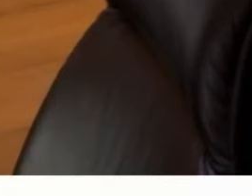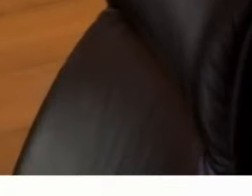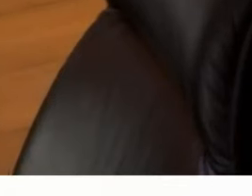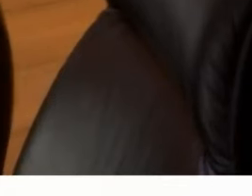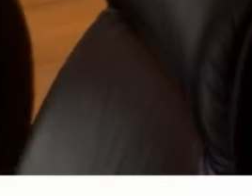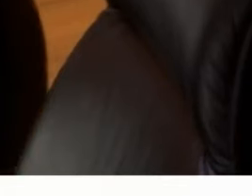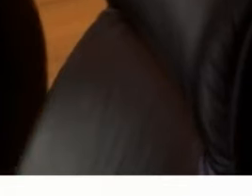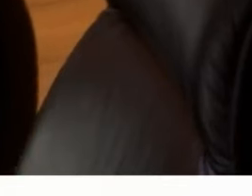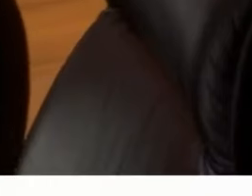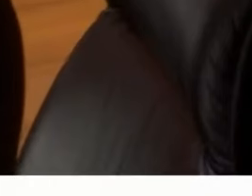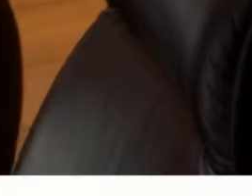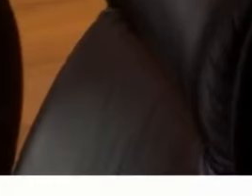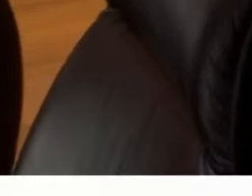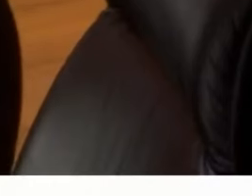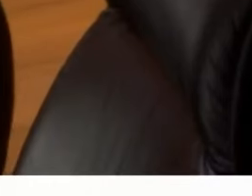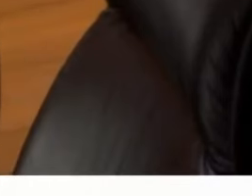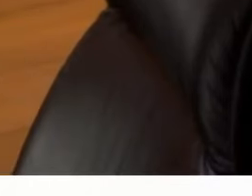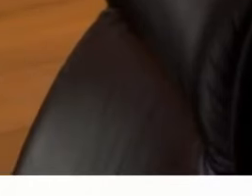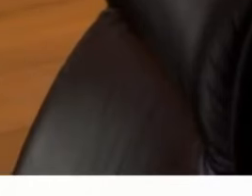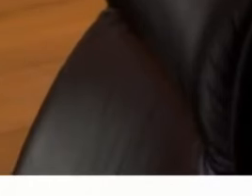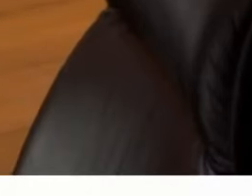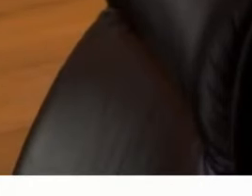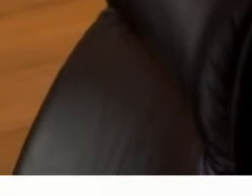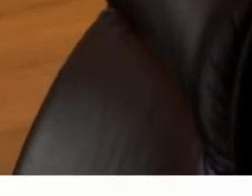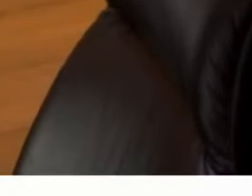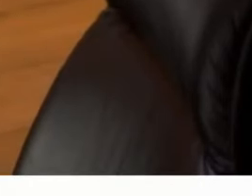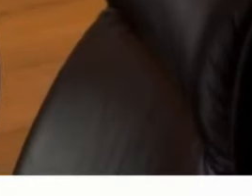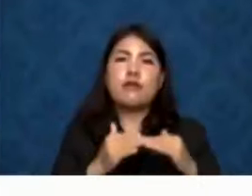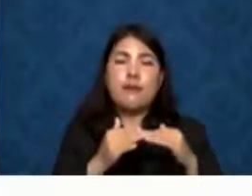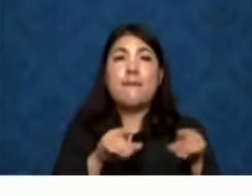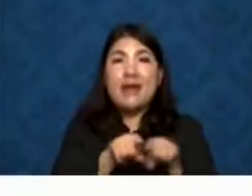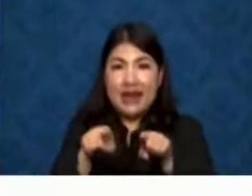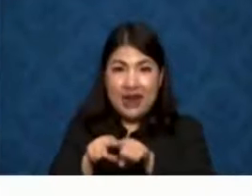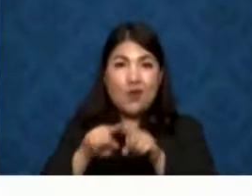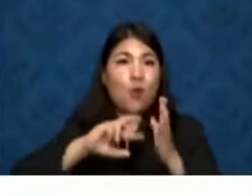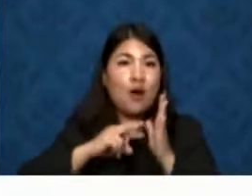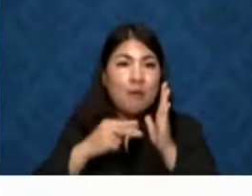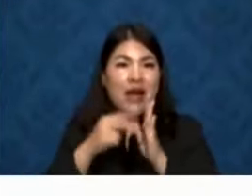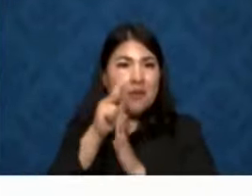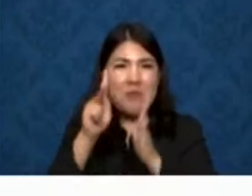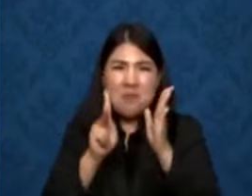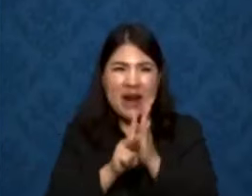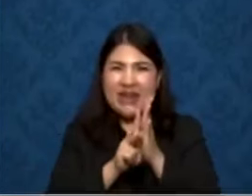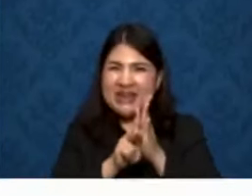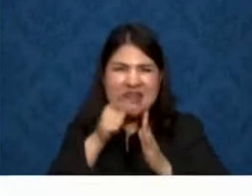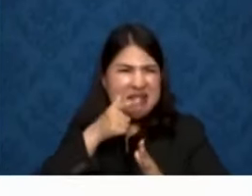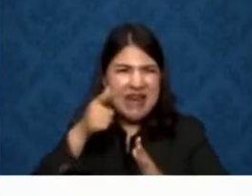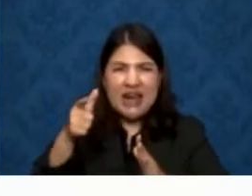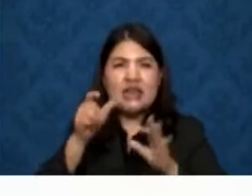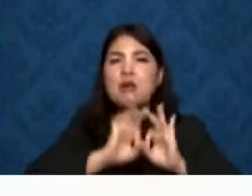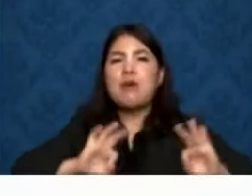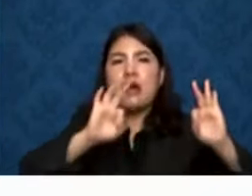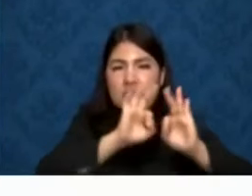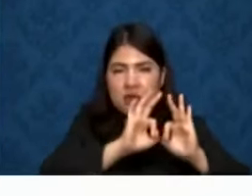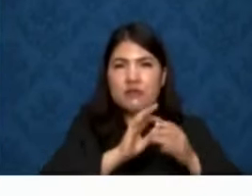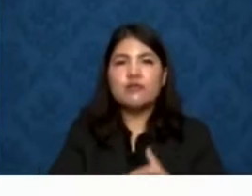ว่าเป็นคนที่เห็นชอบนะเพราะในมติครมก็ไม่ได้มีการเห็นค้านครับท่านประธานที่เคารพกฎ